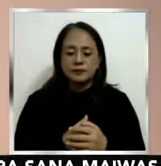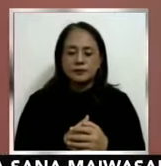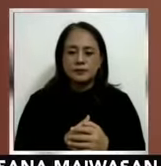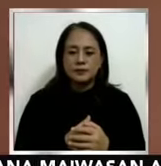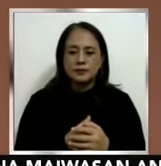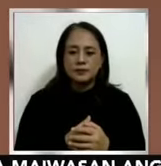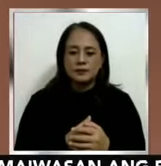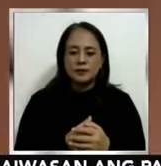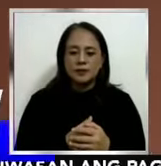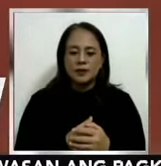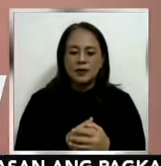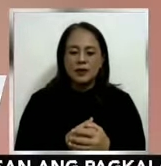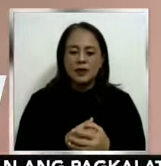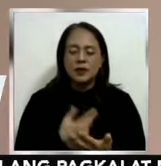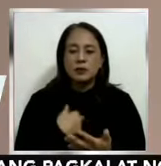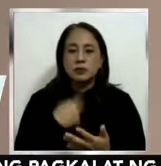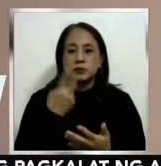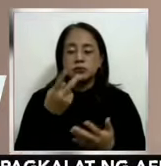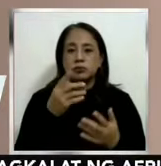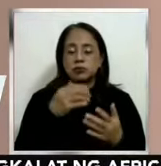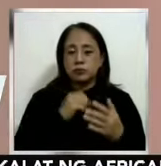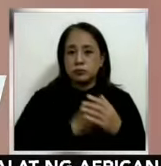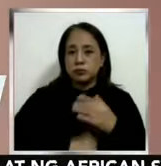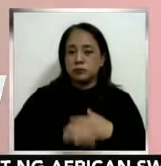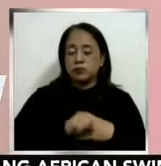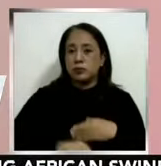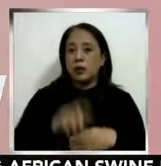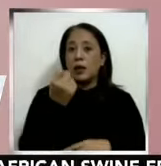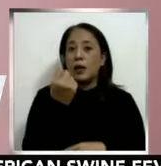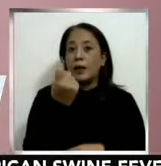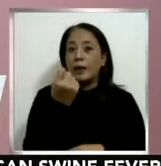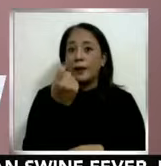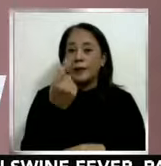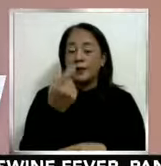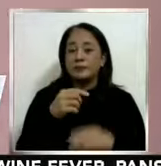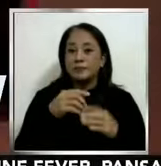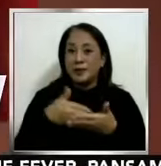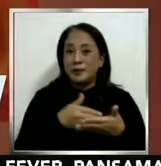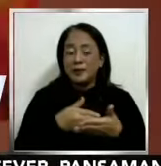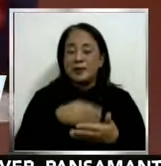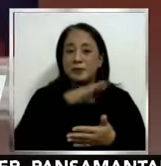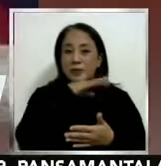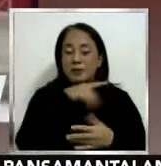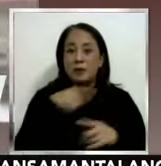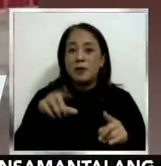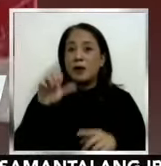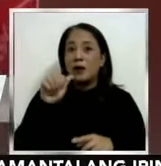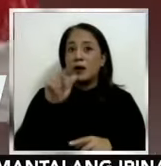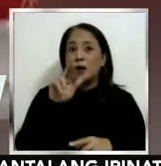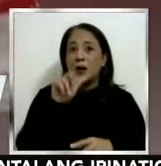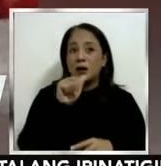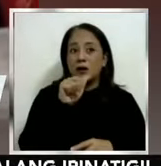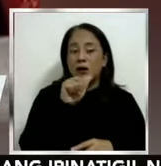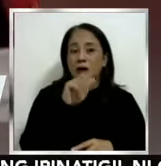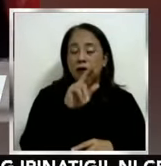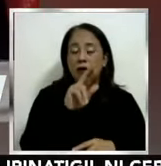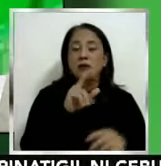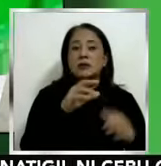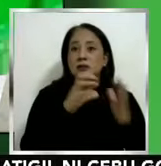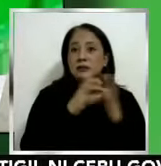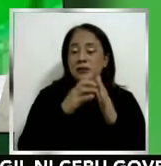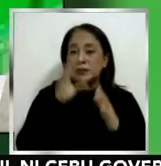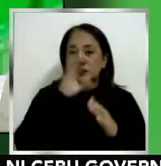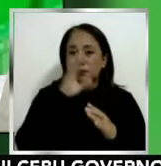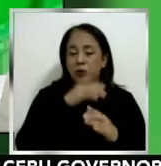Isang bihikang pinanganak ng inahing baboy ni Frosing Tangaro, pero ang kanyang babuyan sa Karkar City sa Cebu sakop ng 500 meter